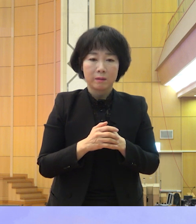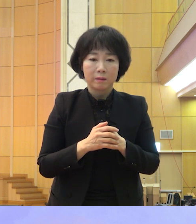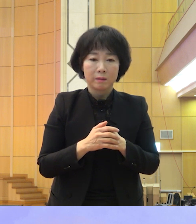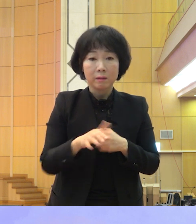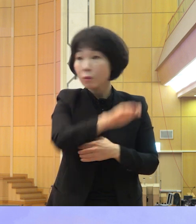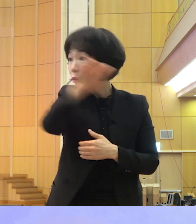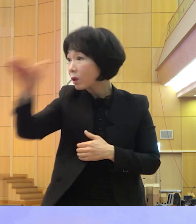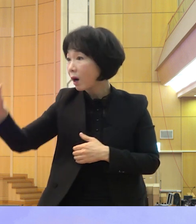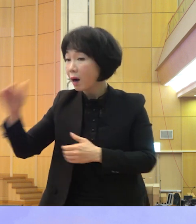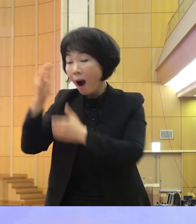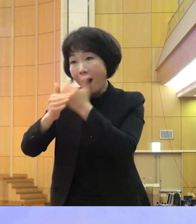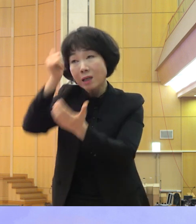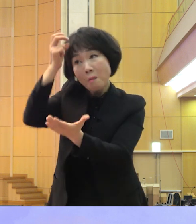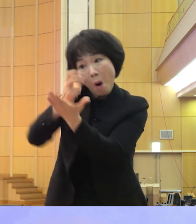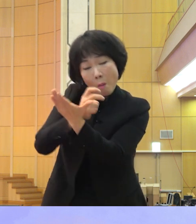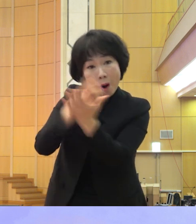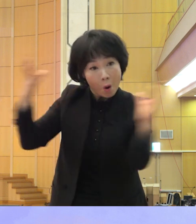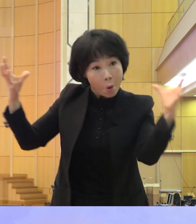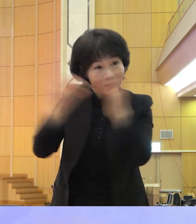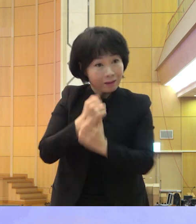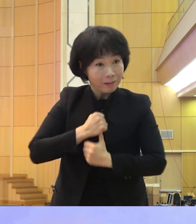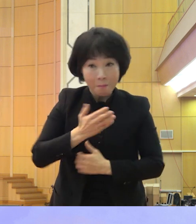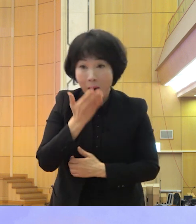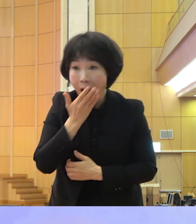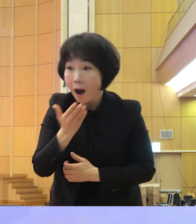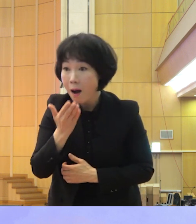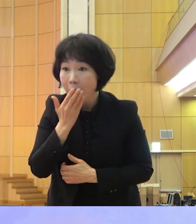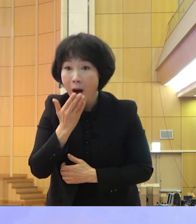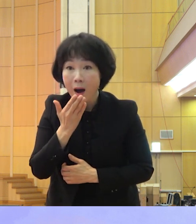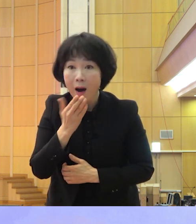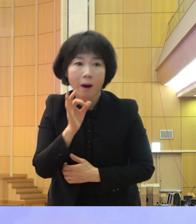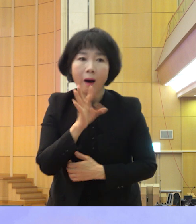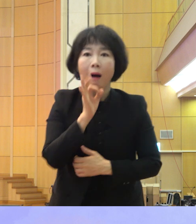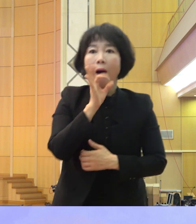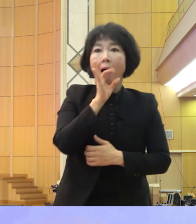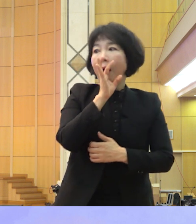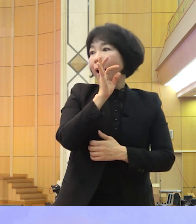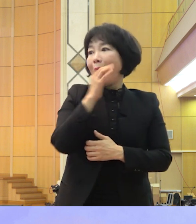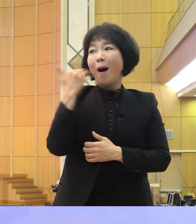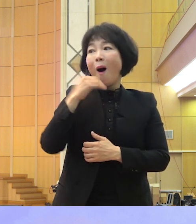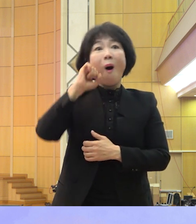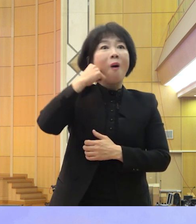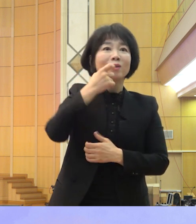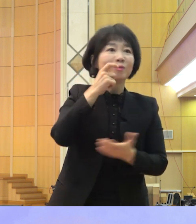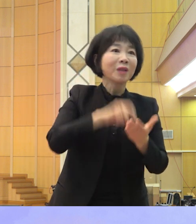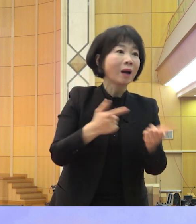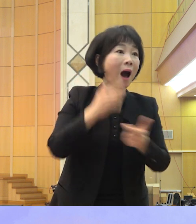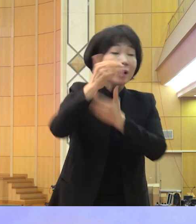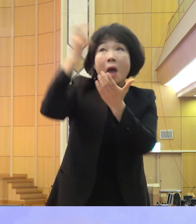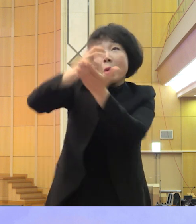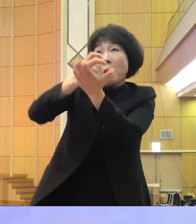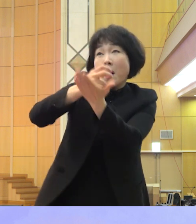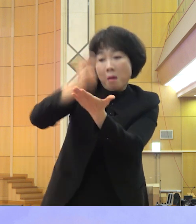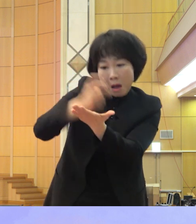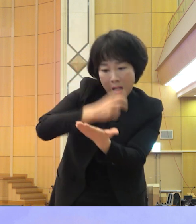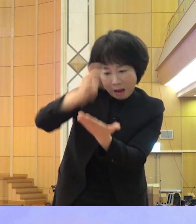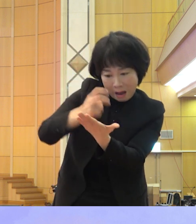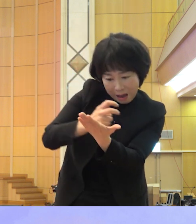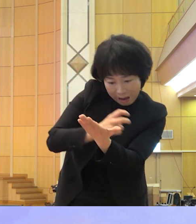율법을 지킬 수 있어요? 다 지킬 수 있어요? 지키지 못해요. 지키지 못한다는